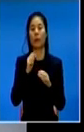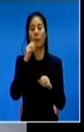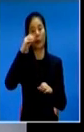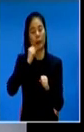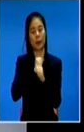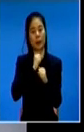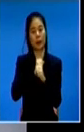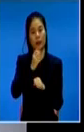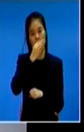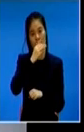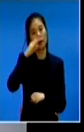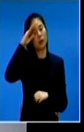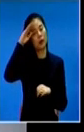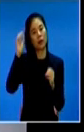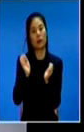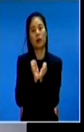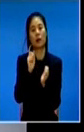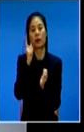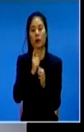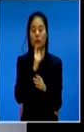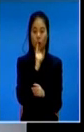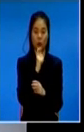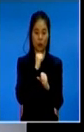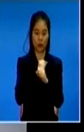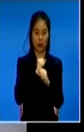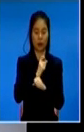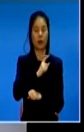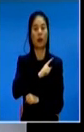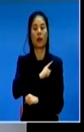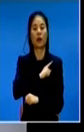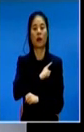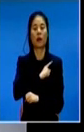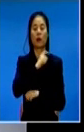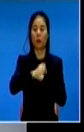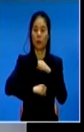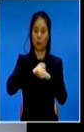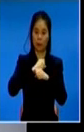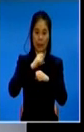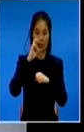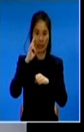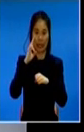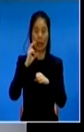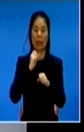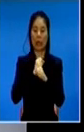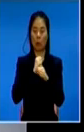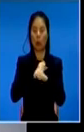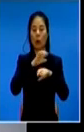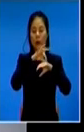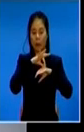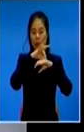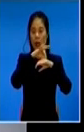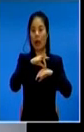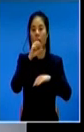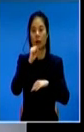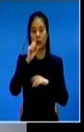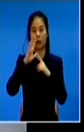เรามีหลักเกณฑ์ว่าคุณต้องเป็นตำรวจอย่างน้อย7ปีถึงจะได้รับการพิจารณานะให้เป็นสารวัตรเมื่อขึ้นสารวัตรแล้วคุ